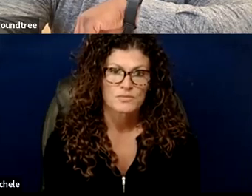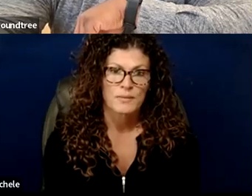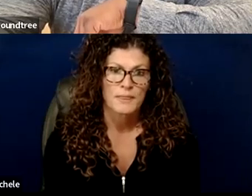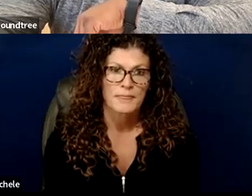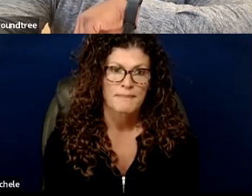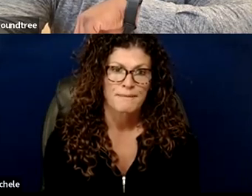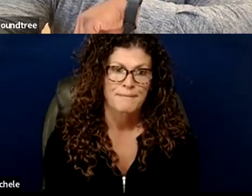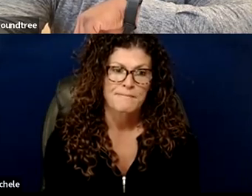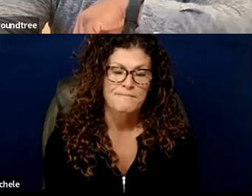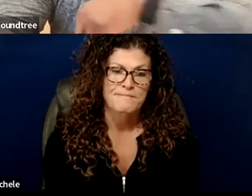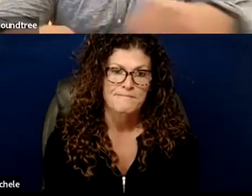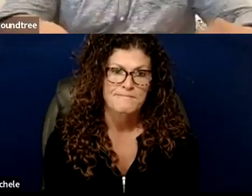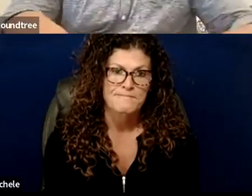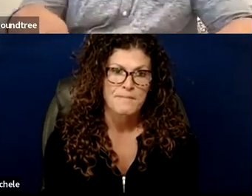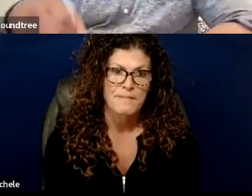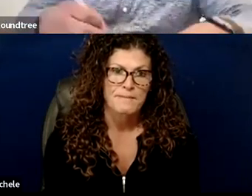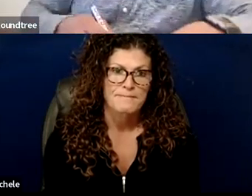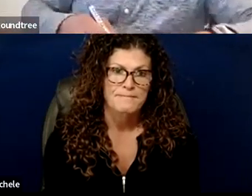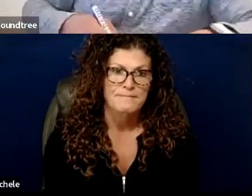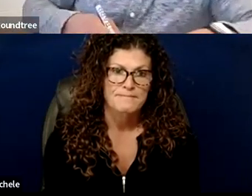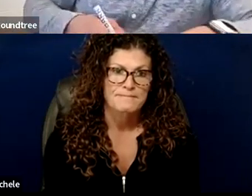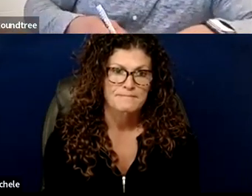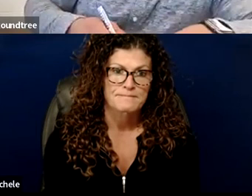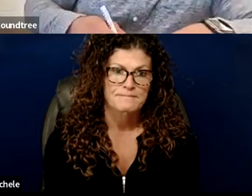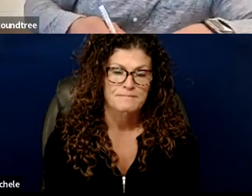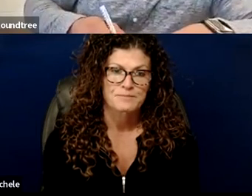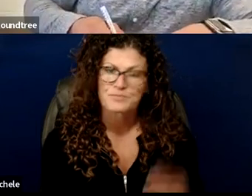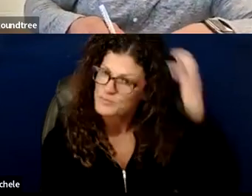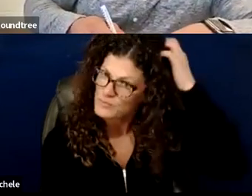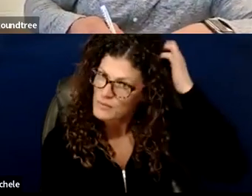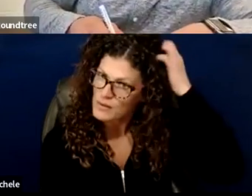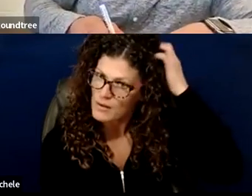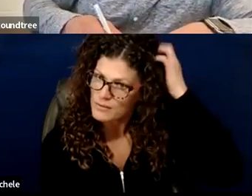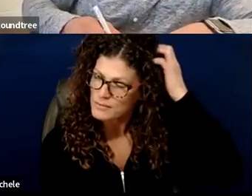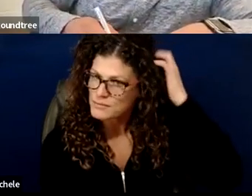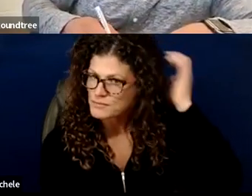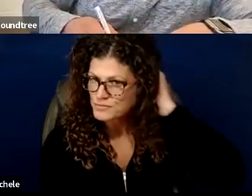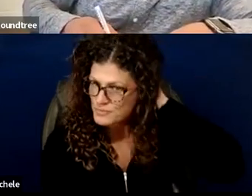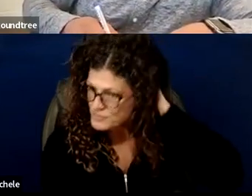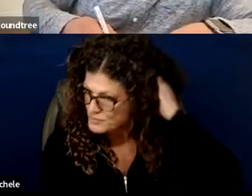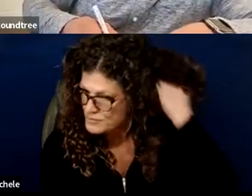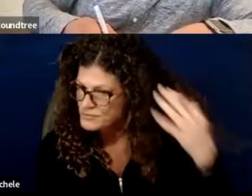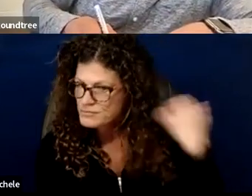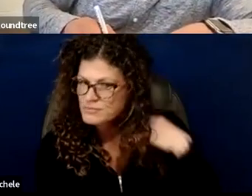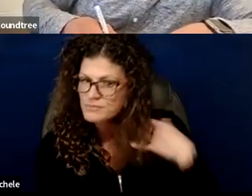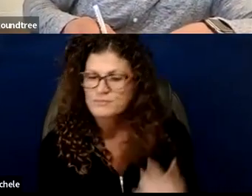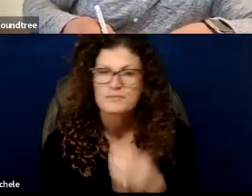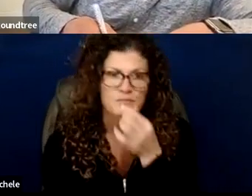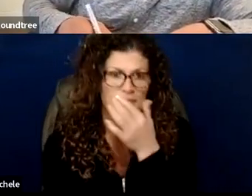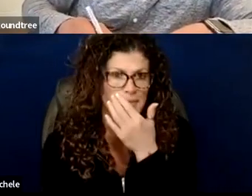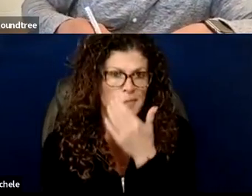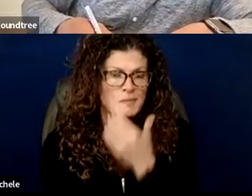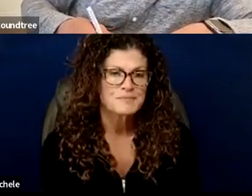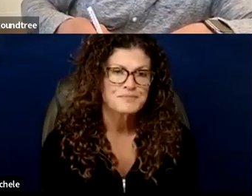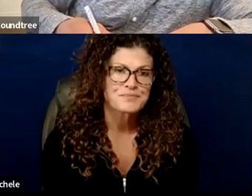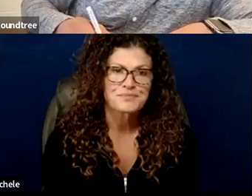voulez écouter la réunion en français, allez en bas de votre écran. Il y aura le groupe que vous allez cliquer. Quand vous cliquez sur le